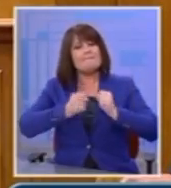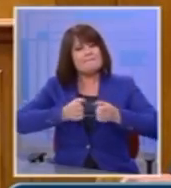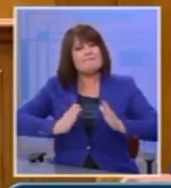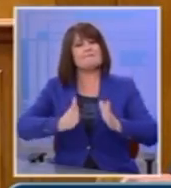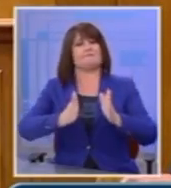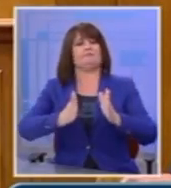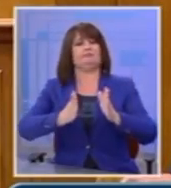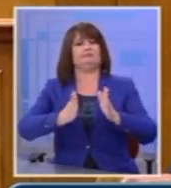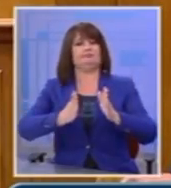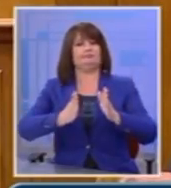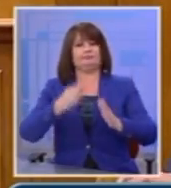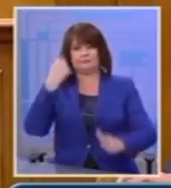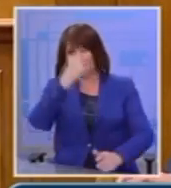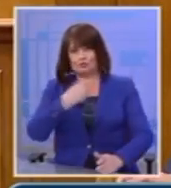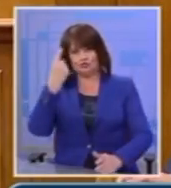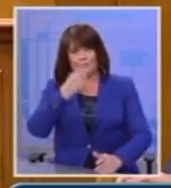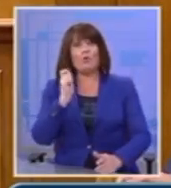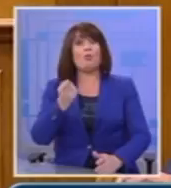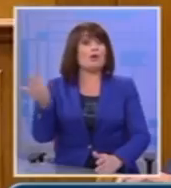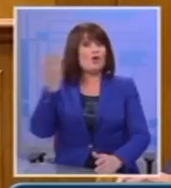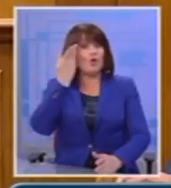δεν λογάριασα το προσωπικό πολιτικό κόστος,